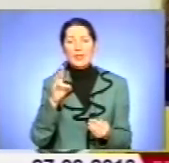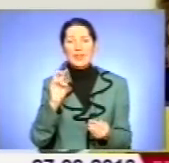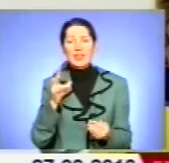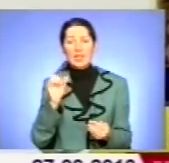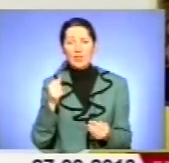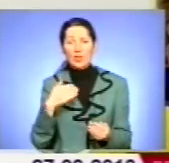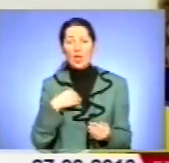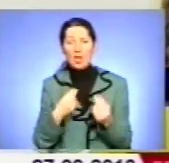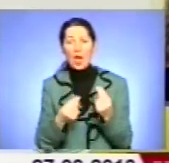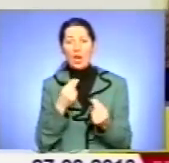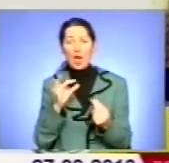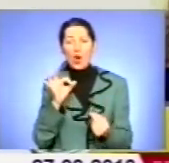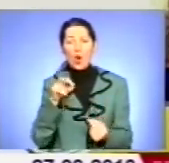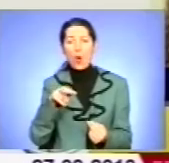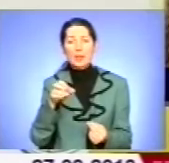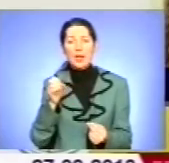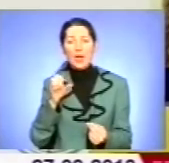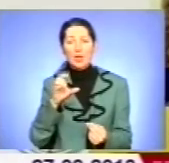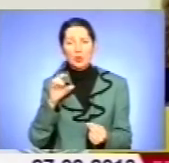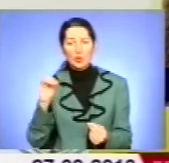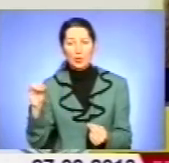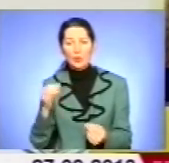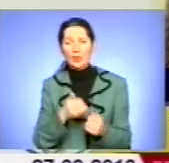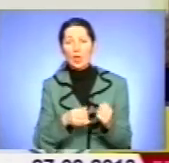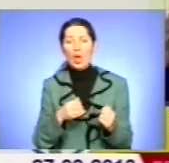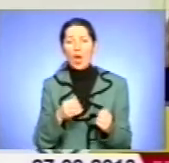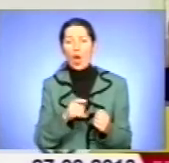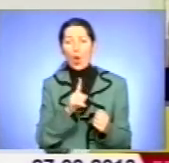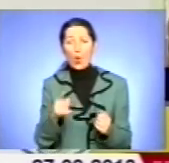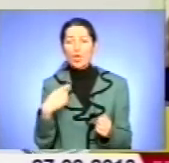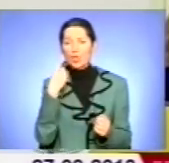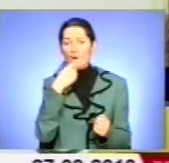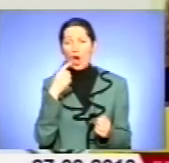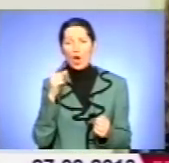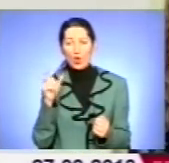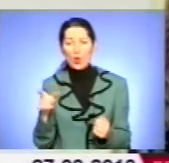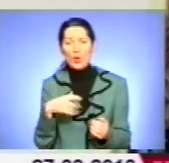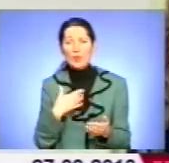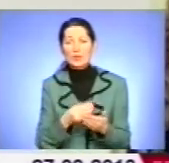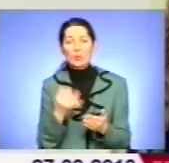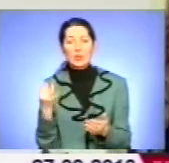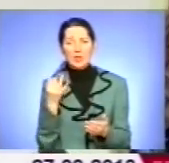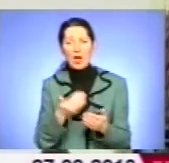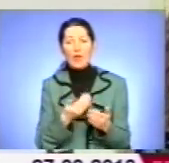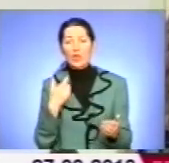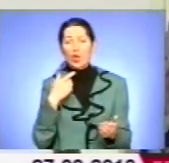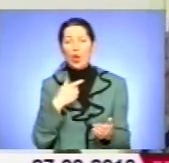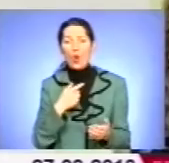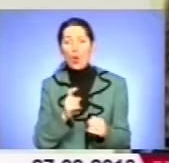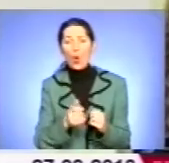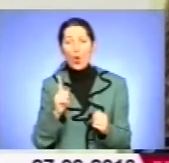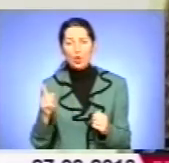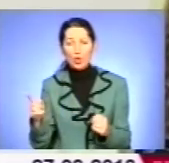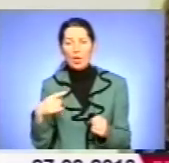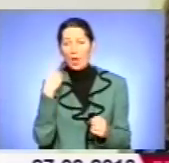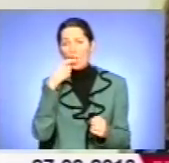– Олесі. Кожна роль по-своєму цікава, і від кожної героїні я беру для себе щось нове. Над